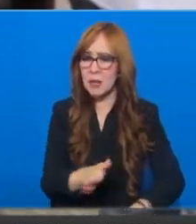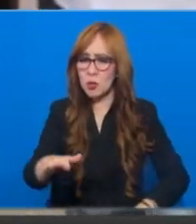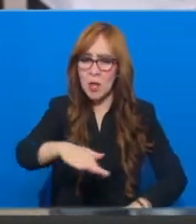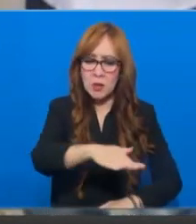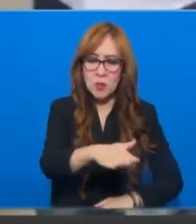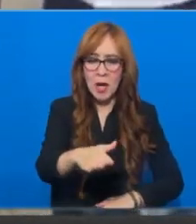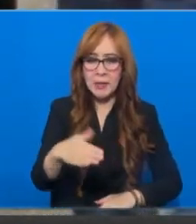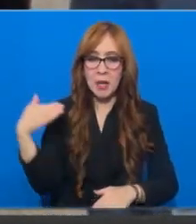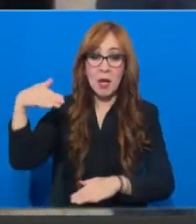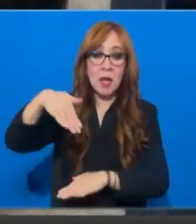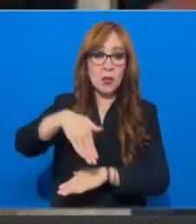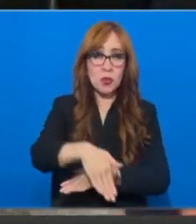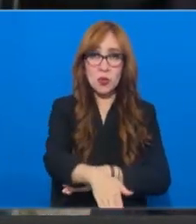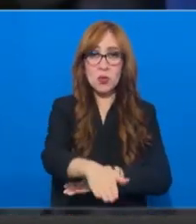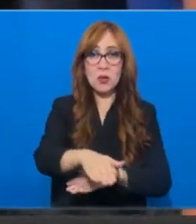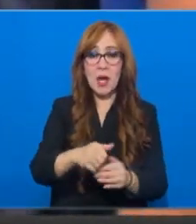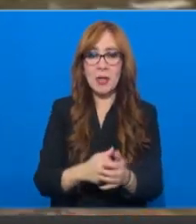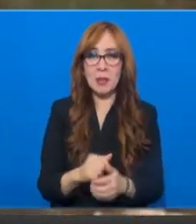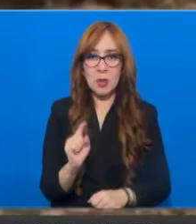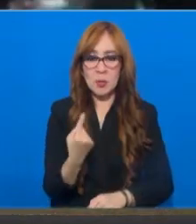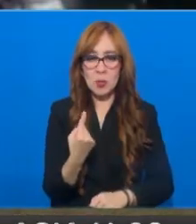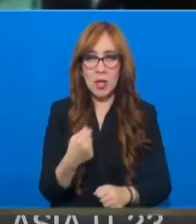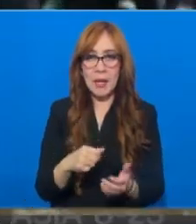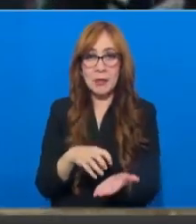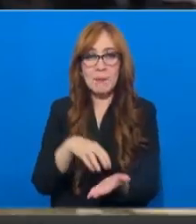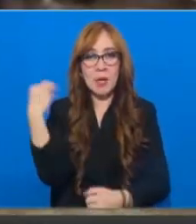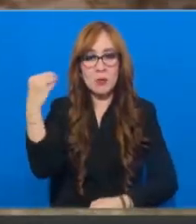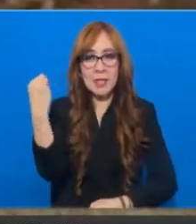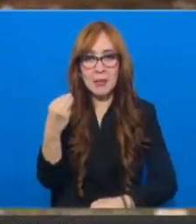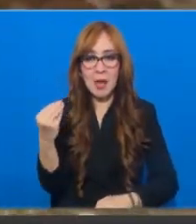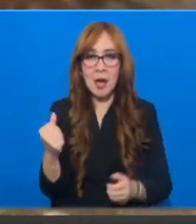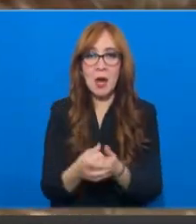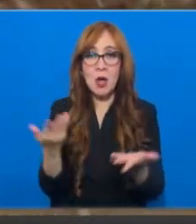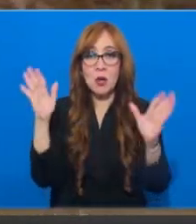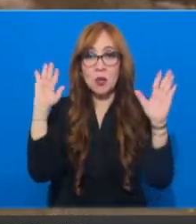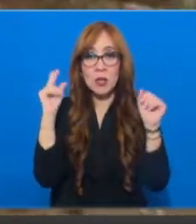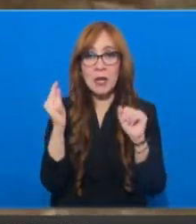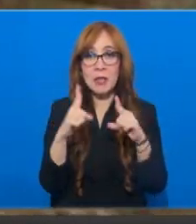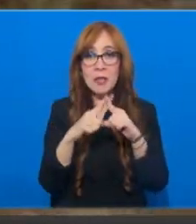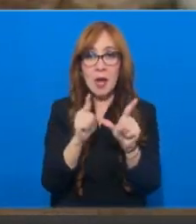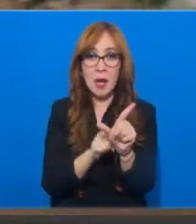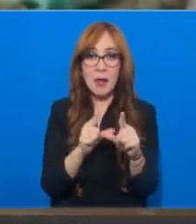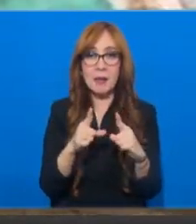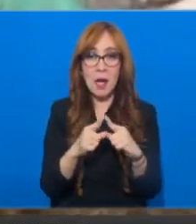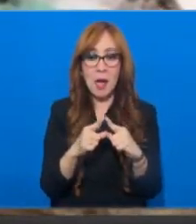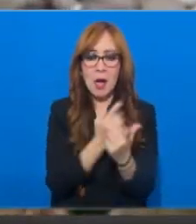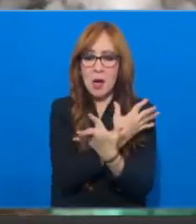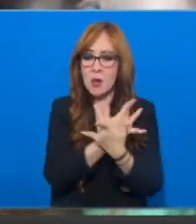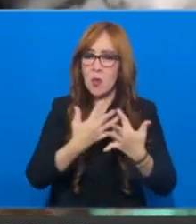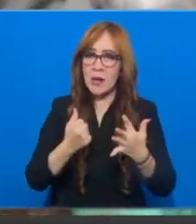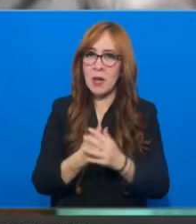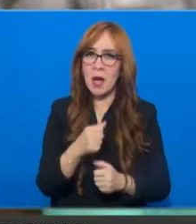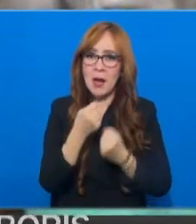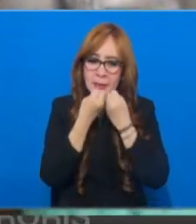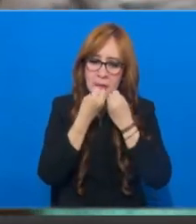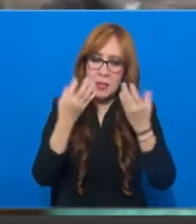dan panjang sejak dari kawasan Taman Hutan Raya Raden Suryo hingga ke Kecamatan Pacet, Kabupaten Mojokerto. Warga pun diimbau waspada